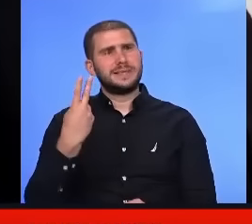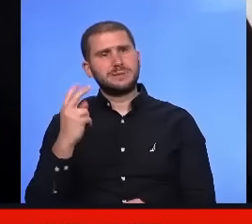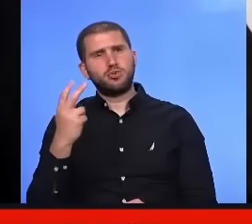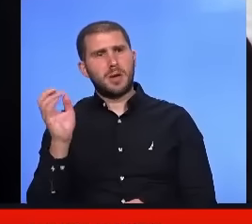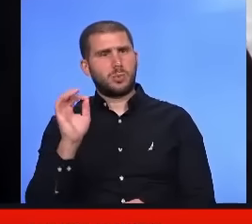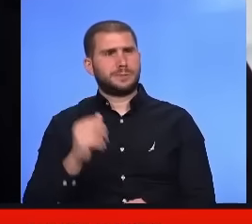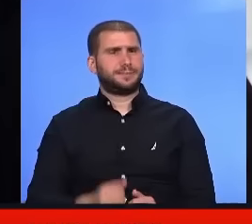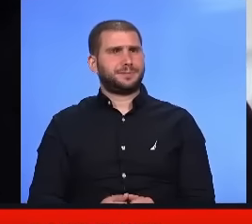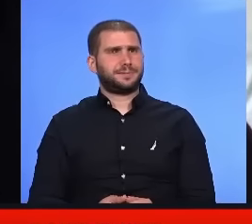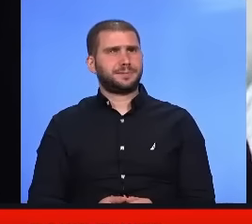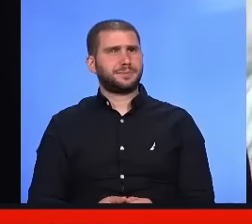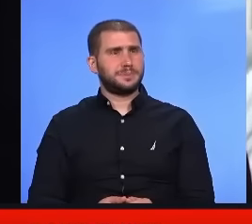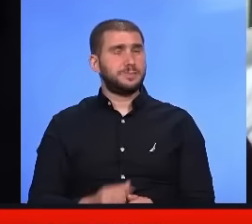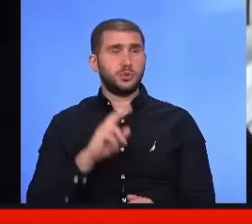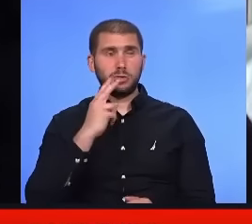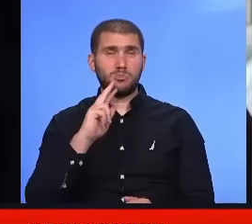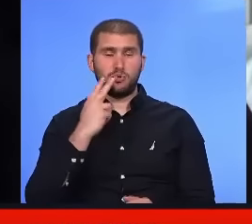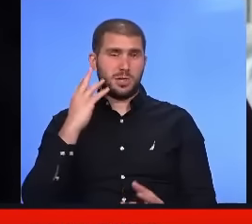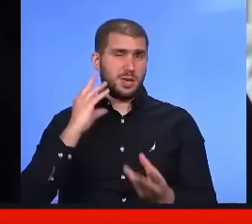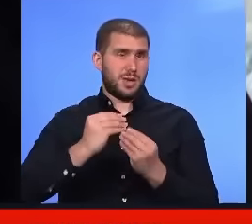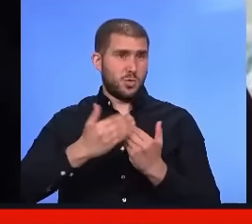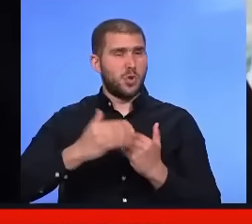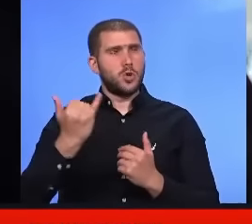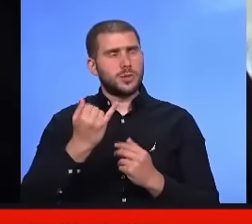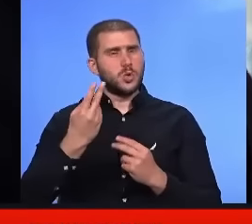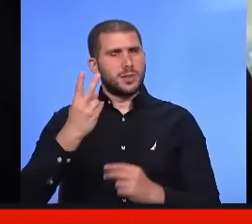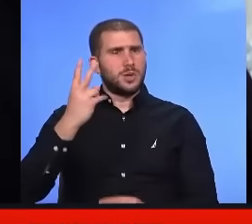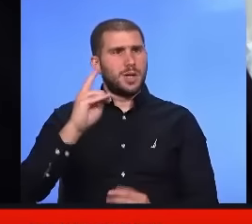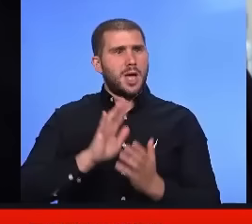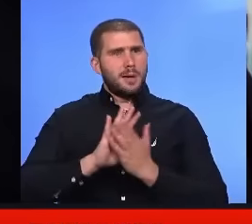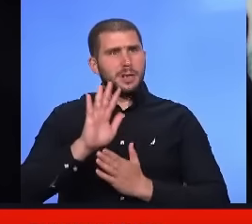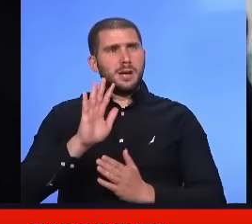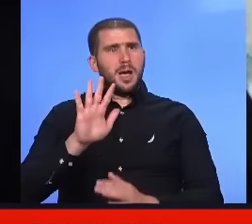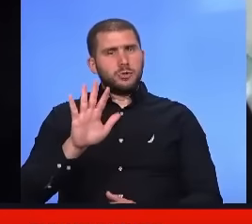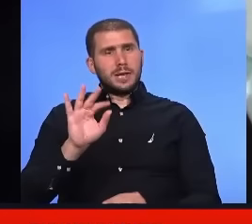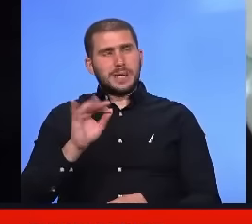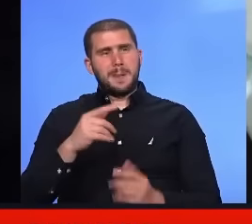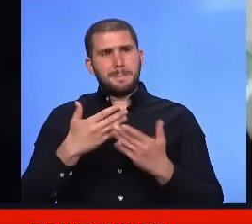20-30% בשנתיים, שלוש האחרונות. זה כל הזמן גדל, זה היה 15, כי פתחו את עזה רק